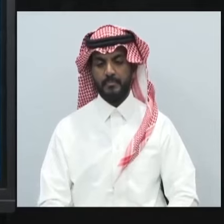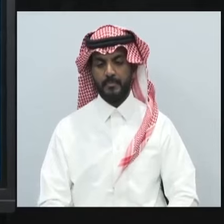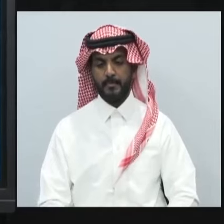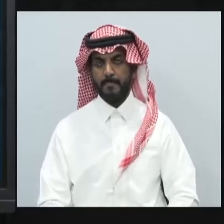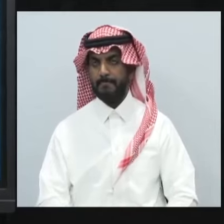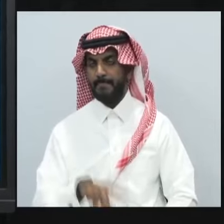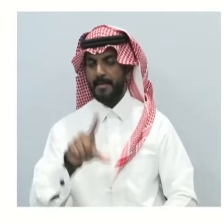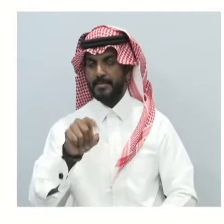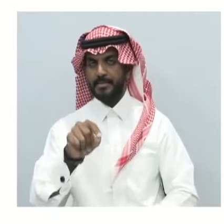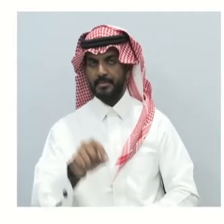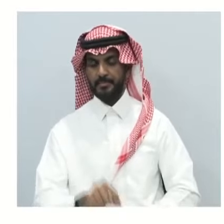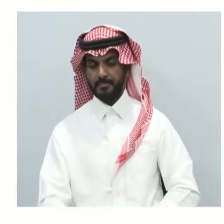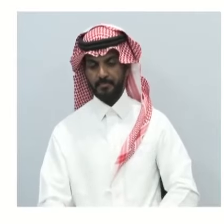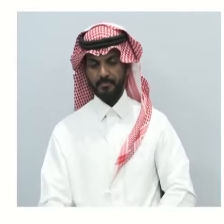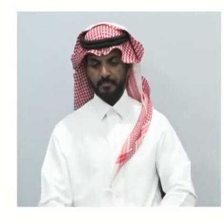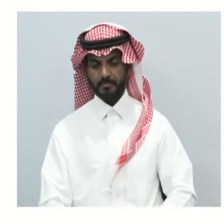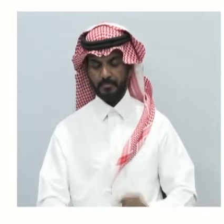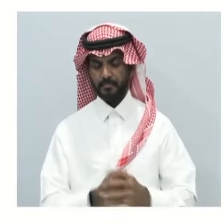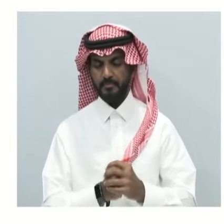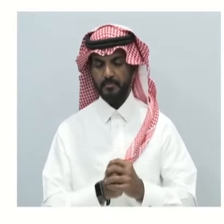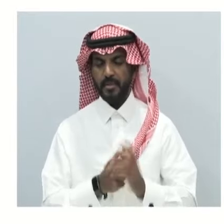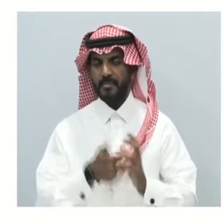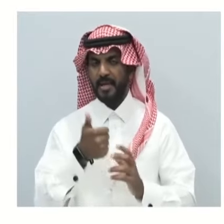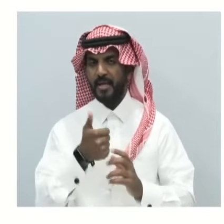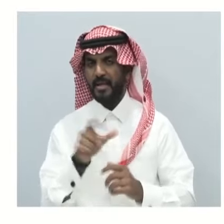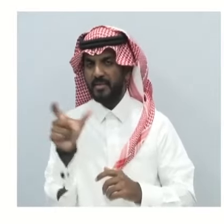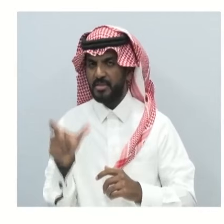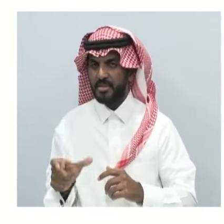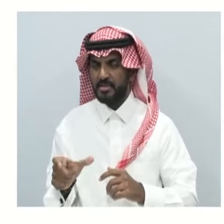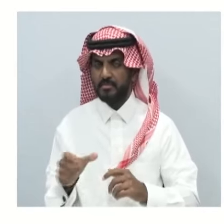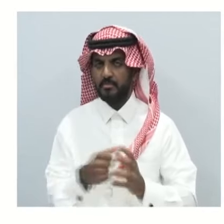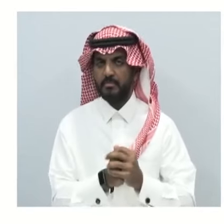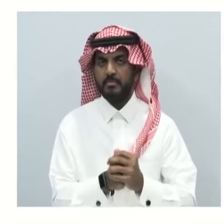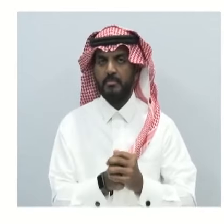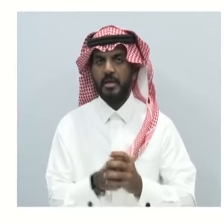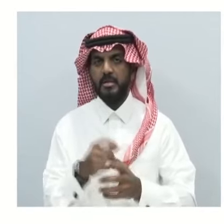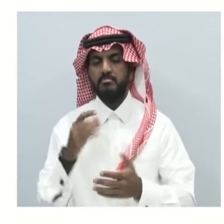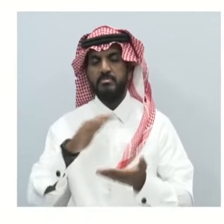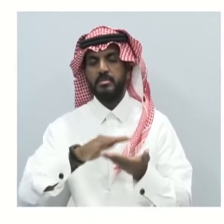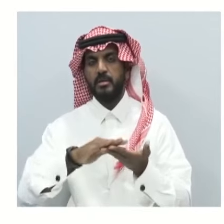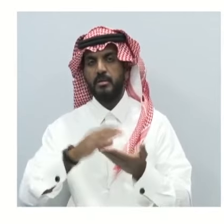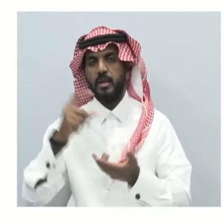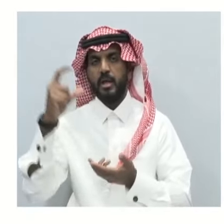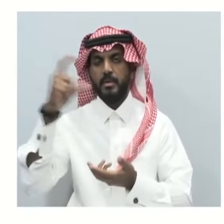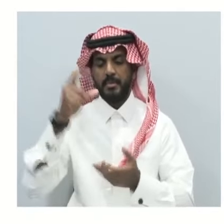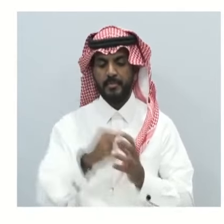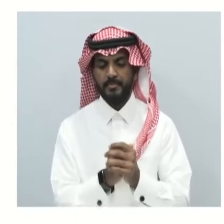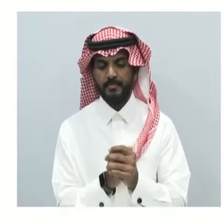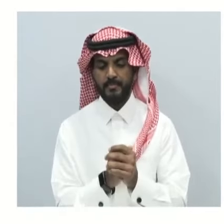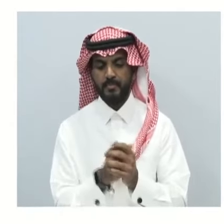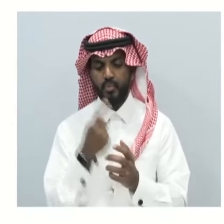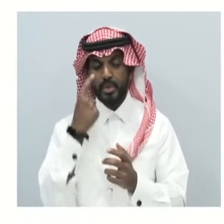احسنتم رائعون اذا بامكان ذلك الشخص على سطح القمر ان يشاهد جانب